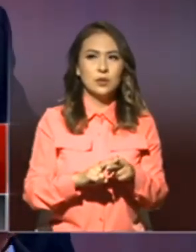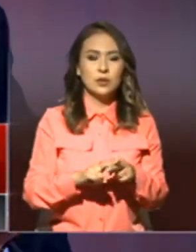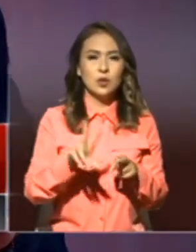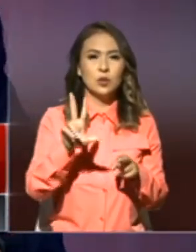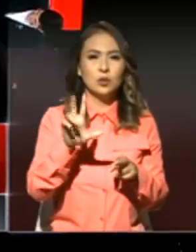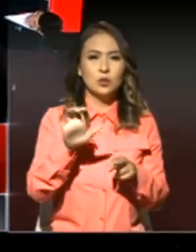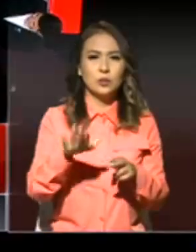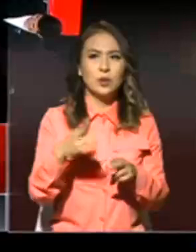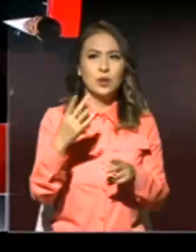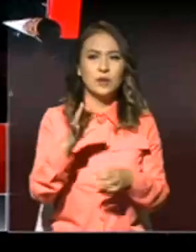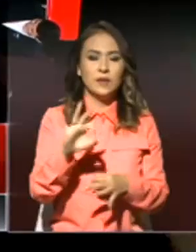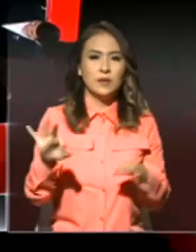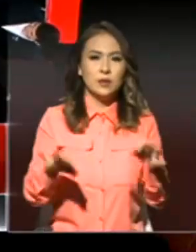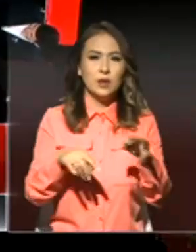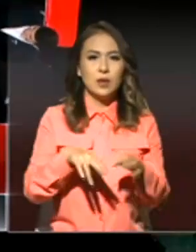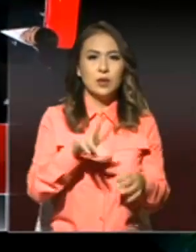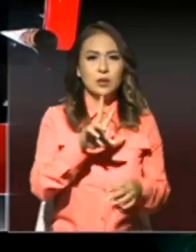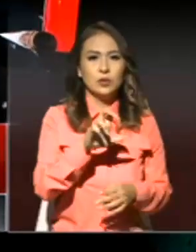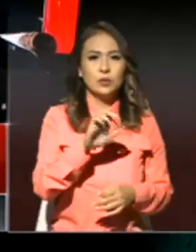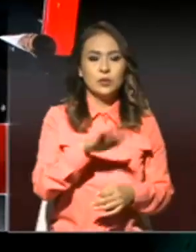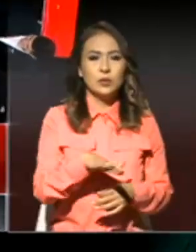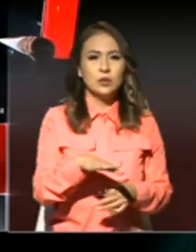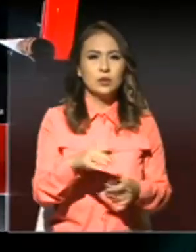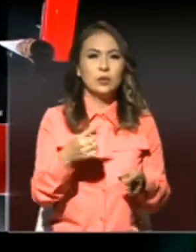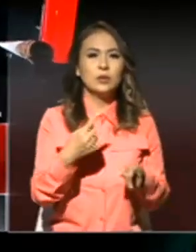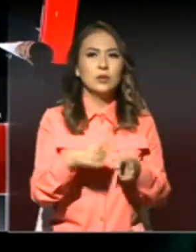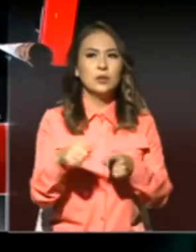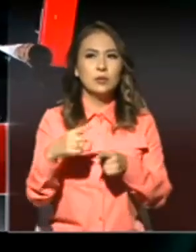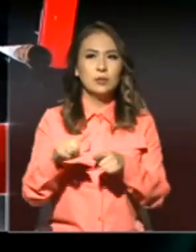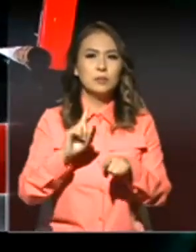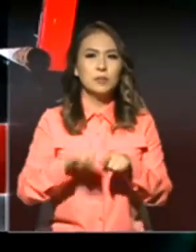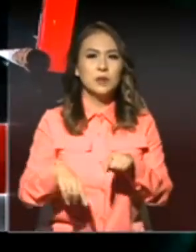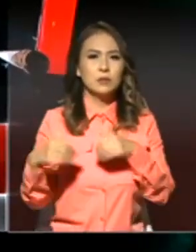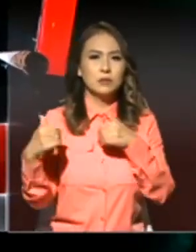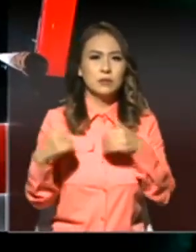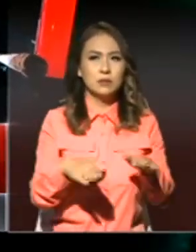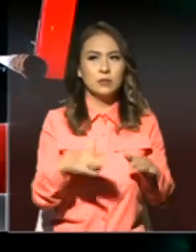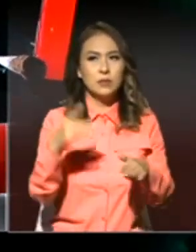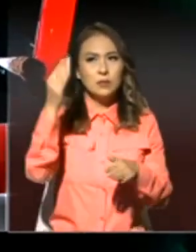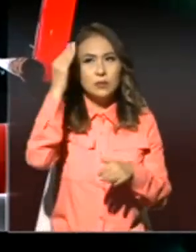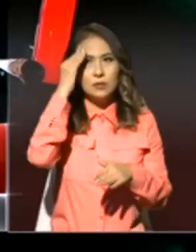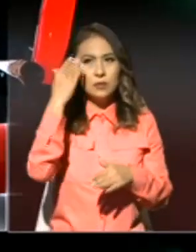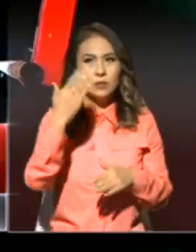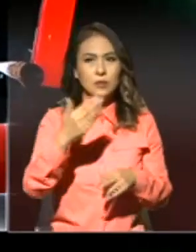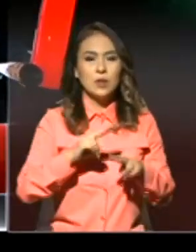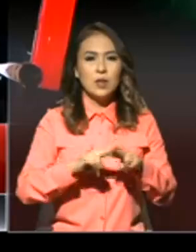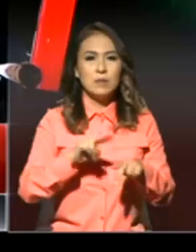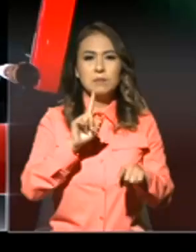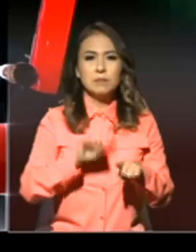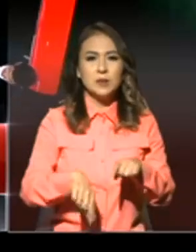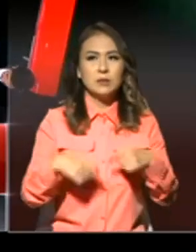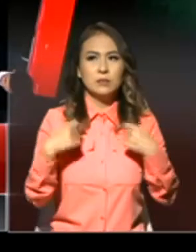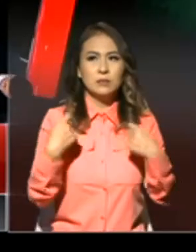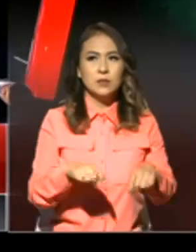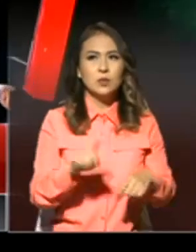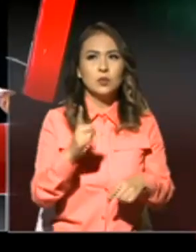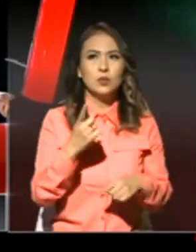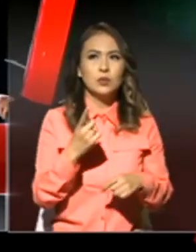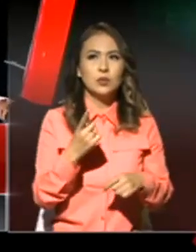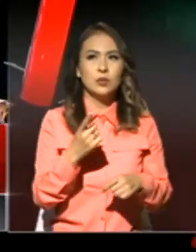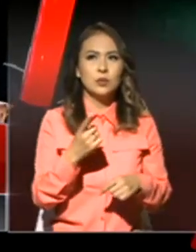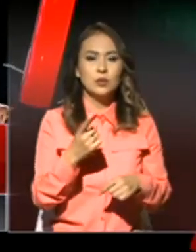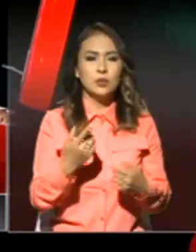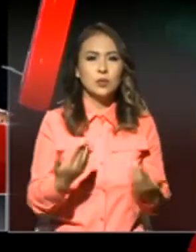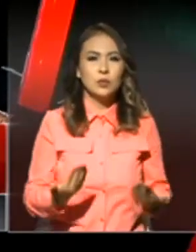мың болса, 1 квадратный метр, Астанада 300 мың. Қай жердегі үй тезірек өтіп кетеді? Өзіңіз ойыңызша, Астанадағы тез өтіп кетеді. Себебі Астанада